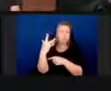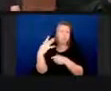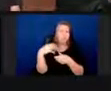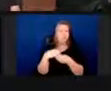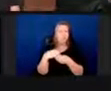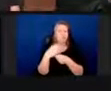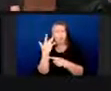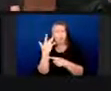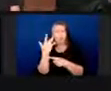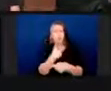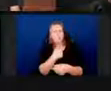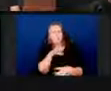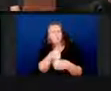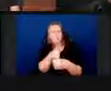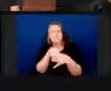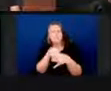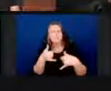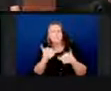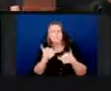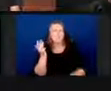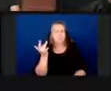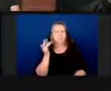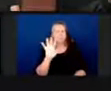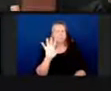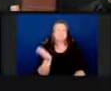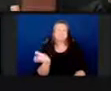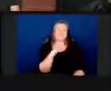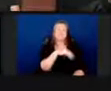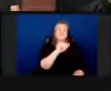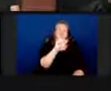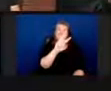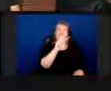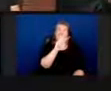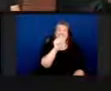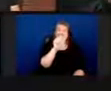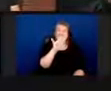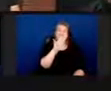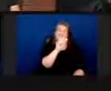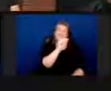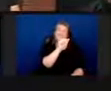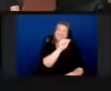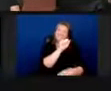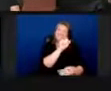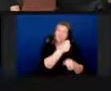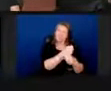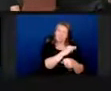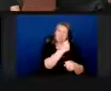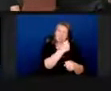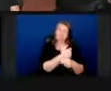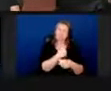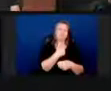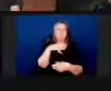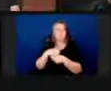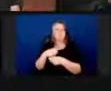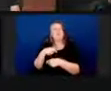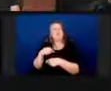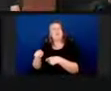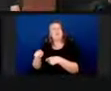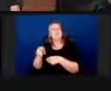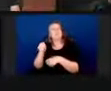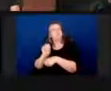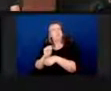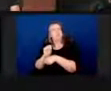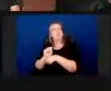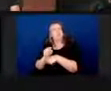أولا، لماذا شاركنا ولماذا لازلنا نشارك؟ أنا كنت منذ زمن ومنذ بداية هذا